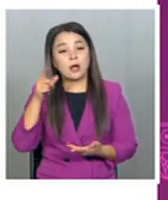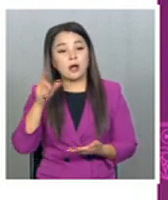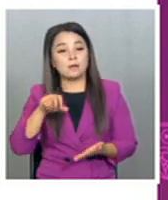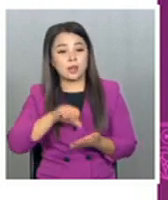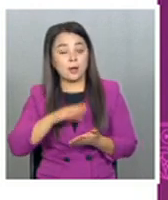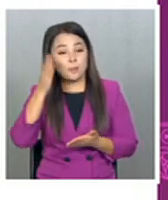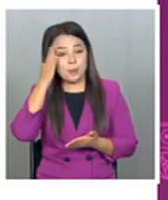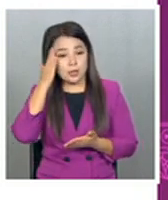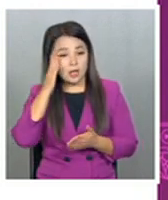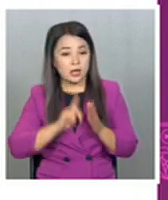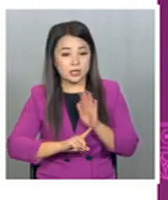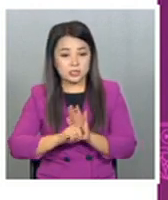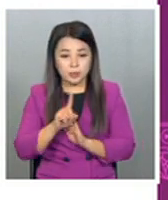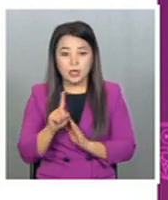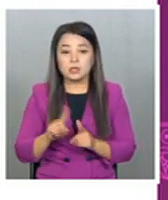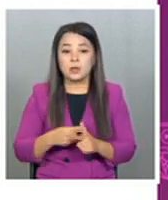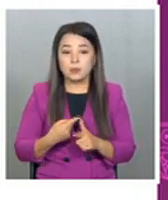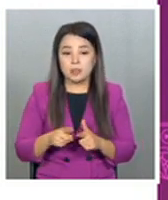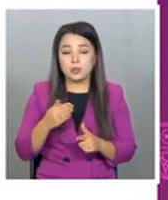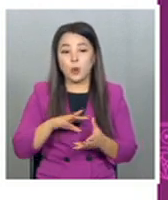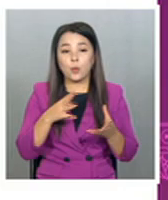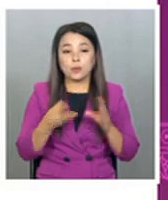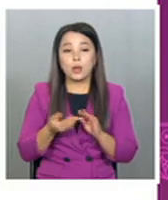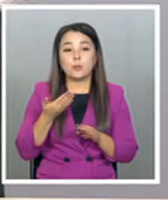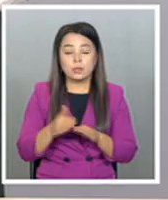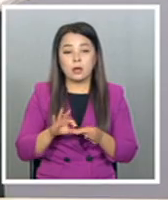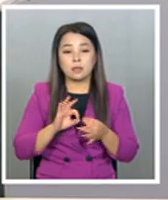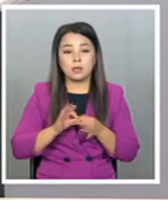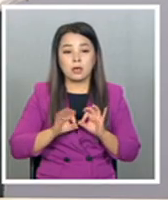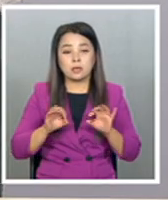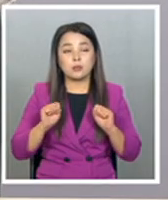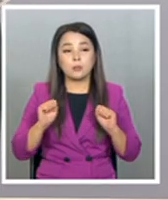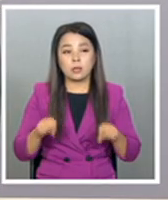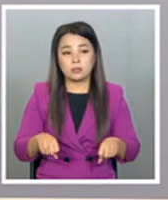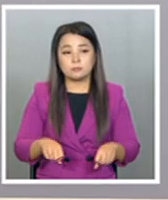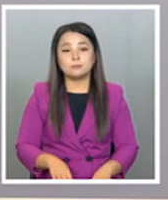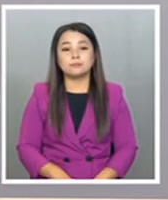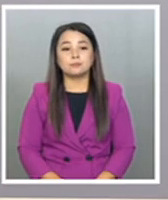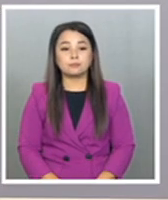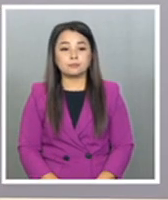Автордың пікірін кіріспеде немесе қорытынды бөлімде айтып кетуге болады.